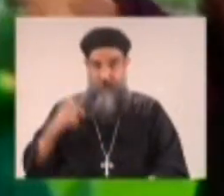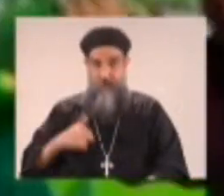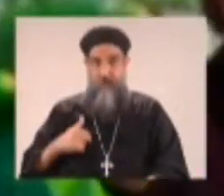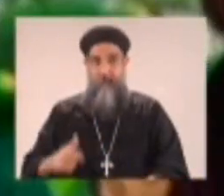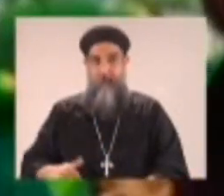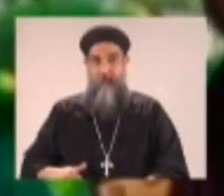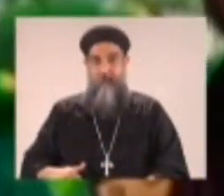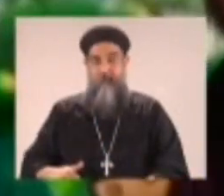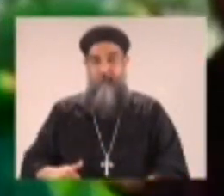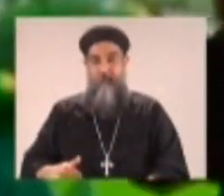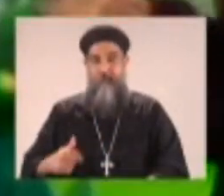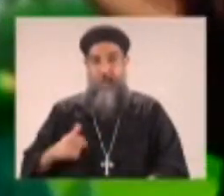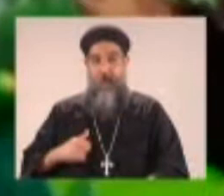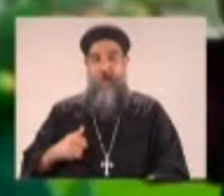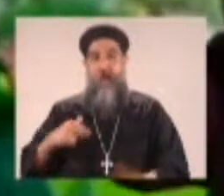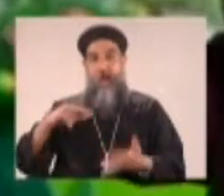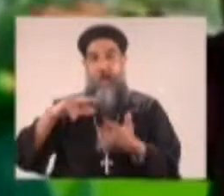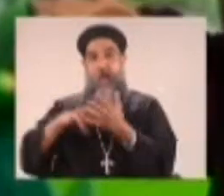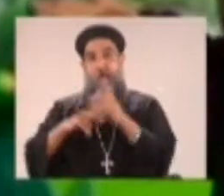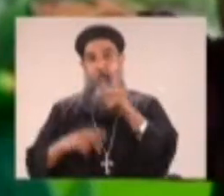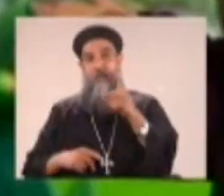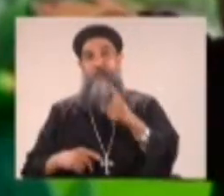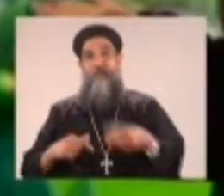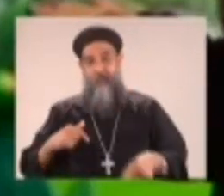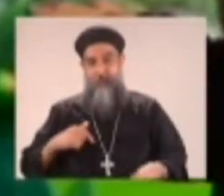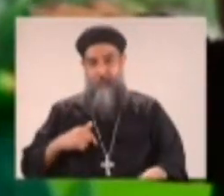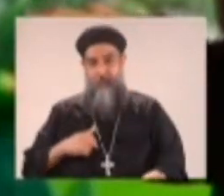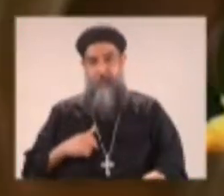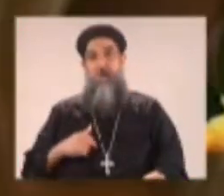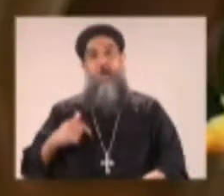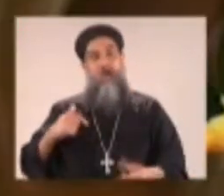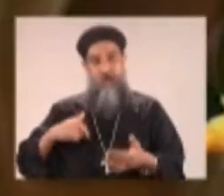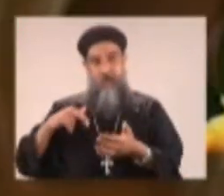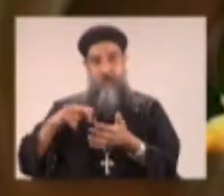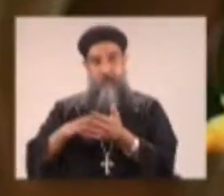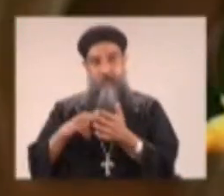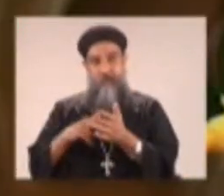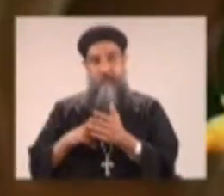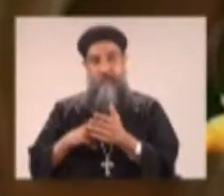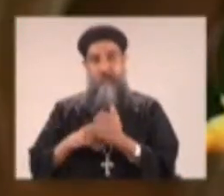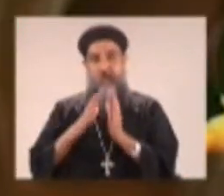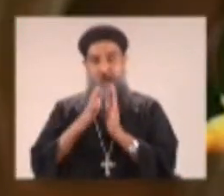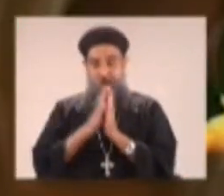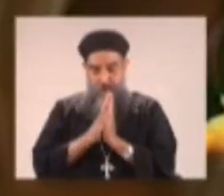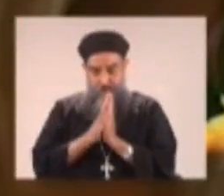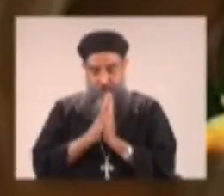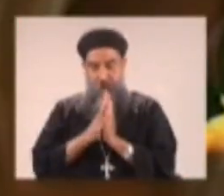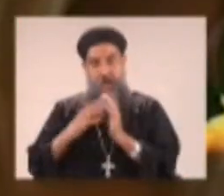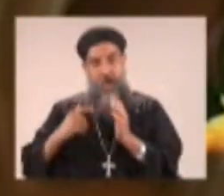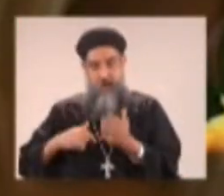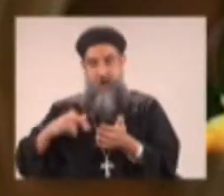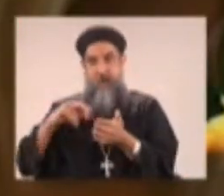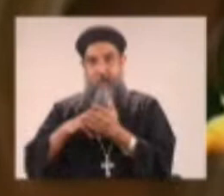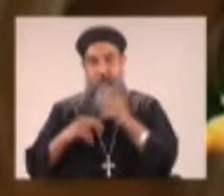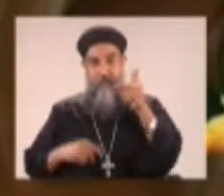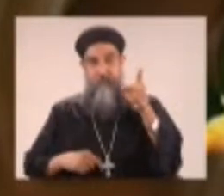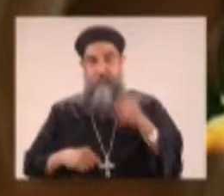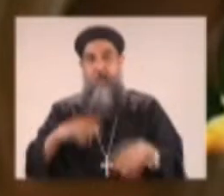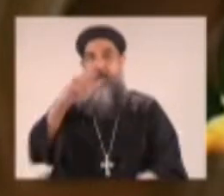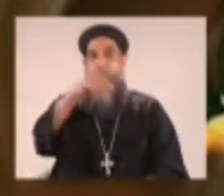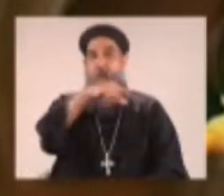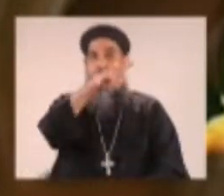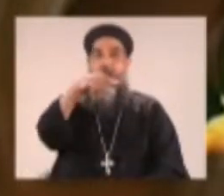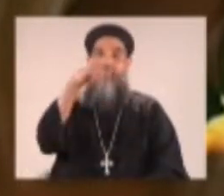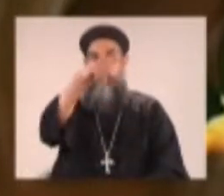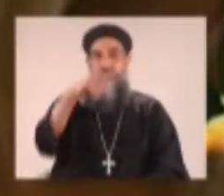انت اللي عملت كده؟ ازاي؟ انا مش فاهم. يعني جماعة اصحابي جم عشان